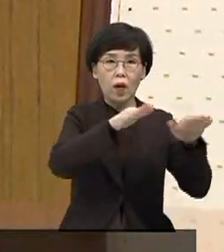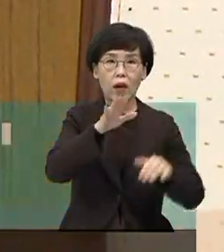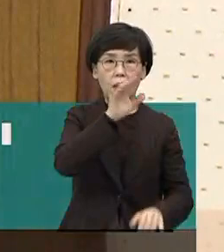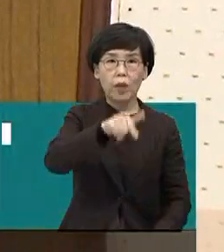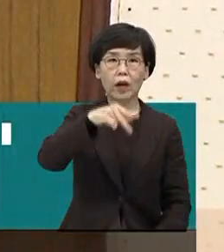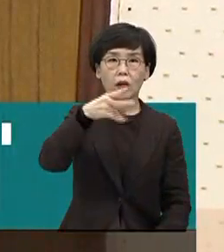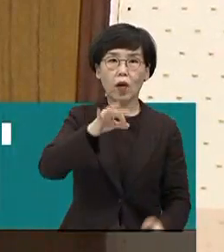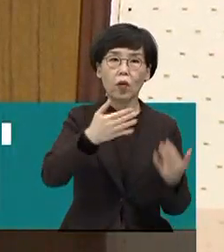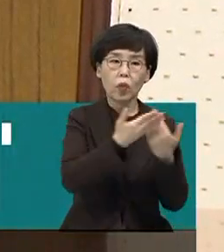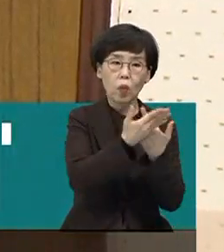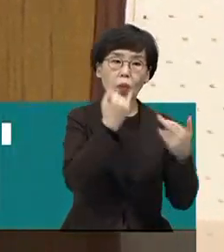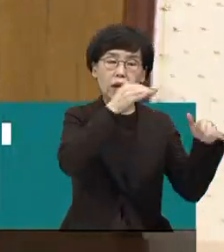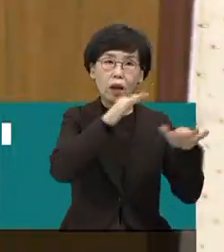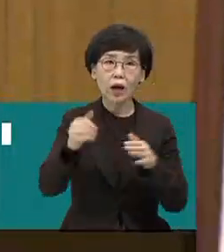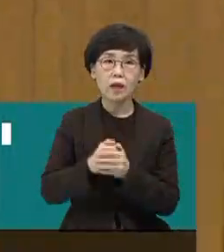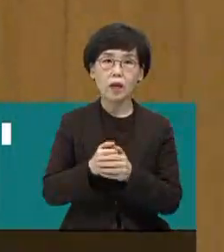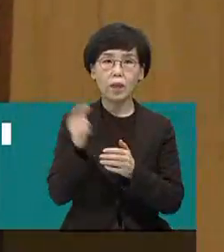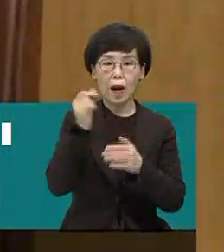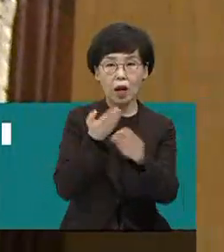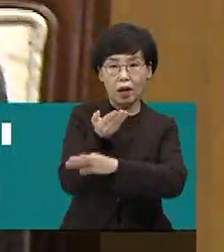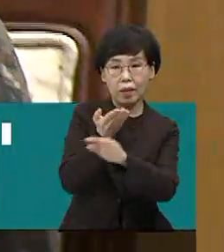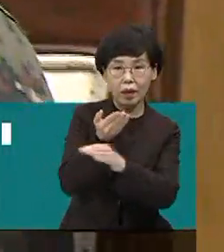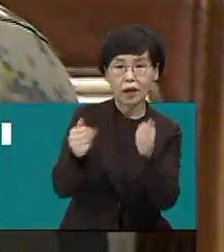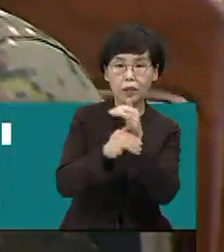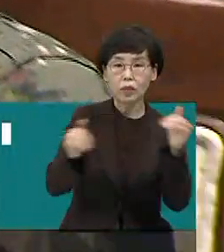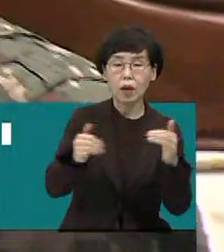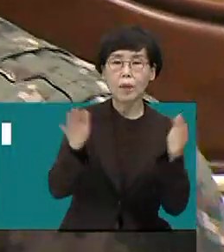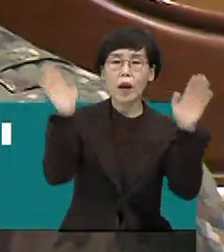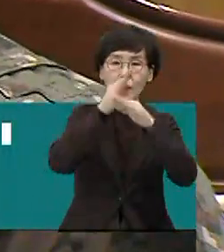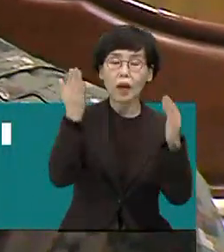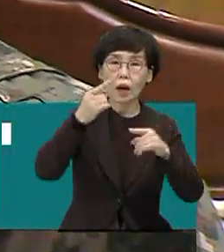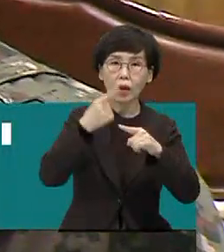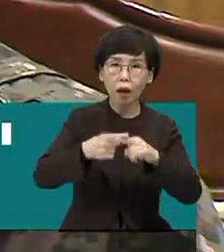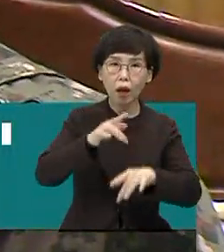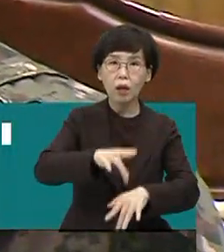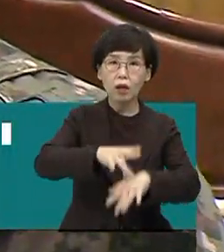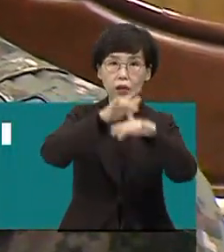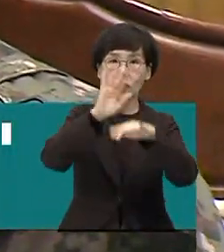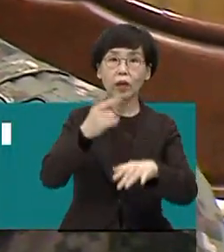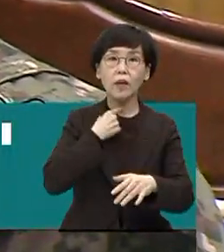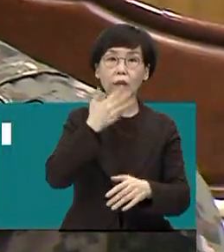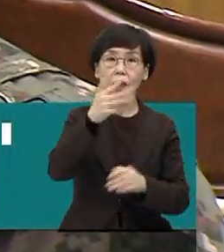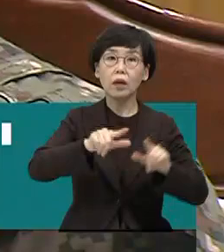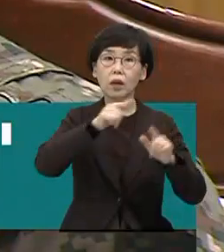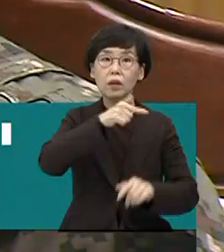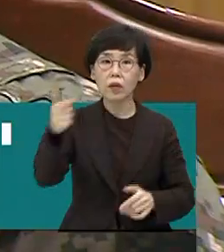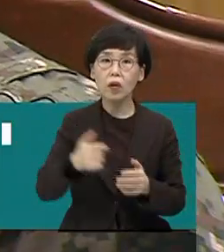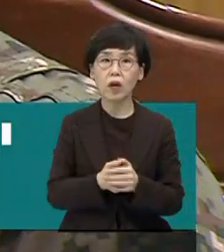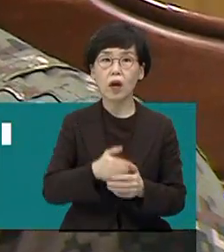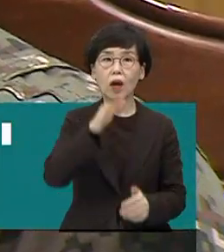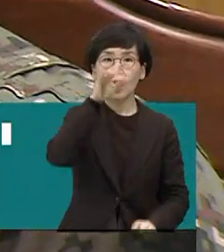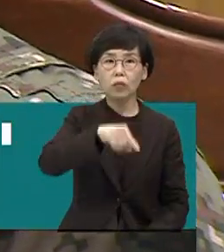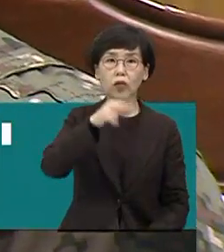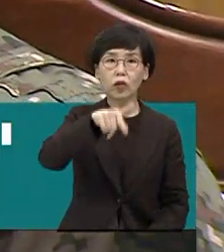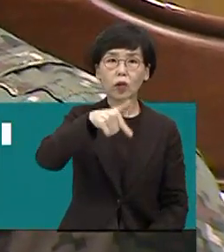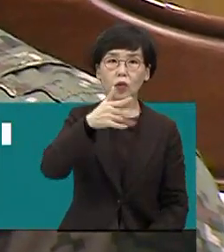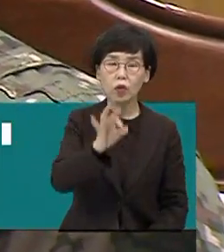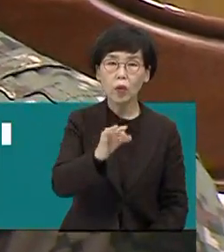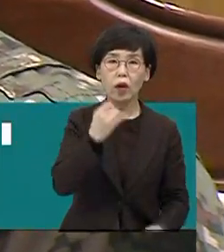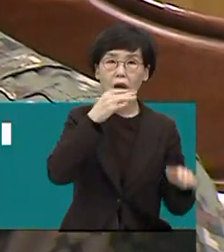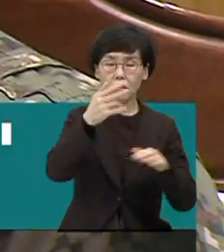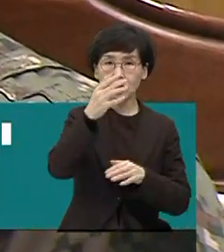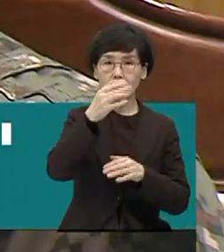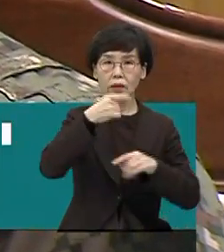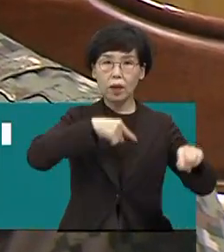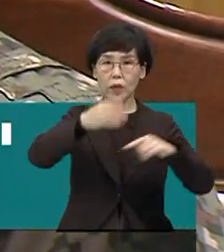서해 백령도 해상에서 고속함 간부가 야간 임무 수행 중 실종됐던 8일 저녁, 부석종 해군참모총장이 일부 참모들과